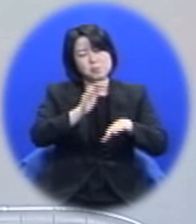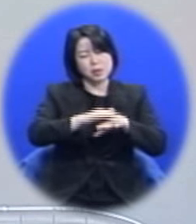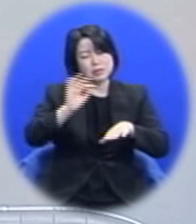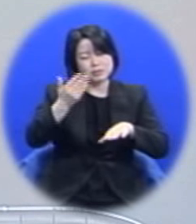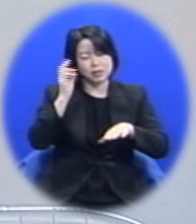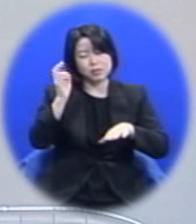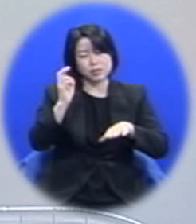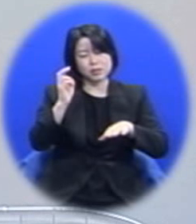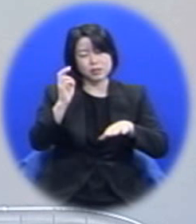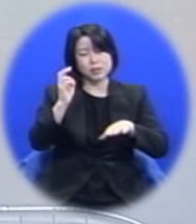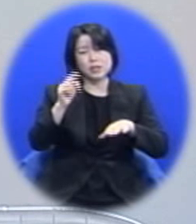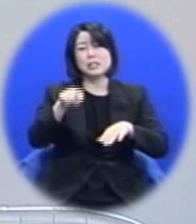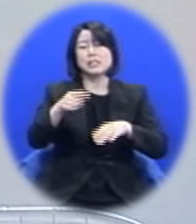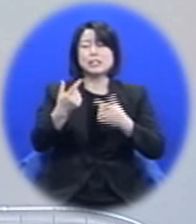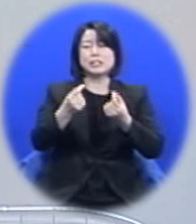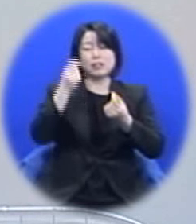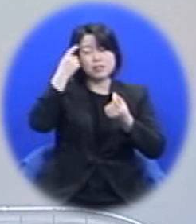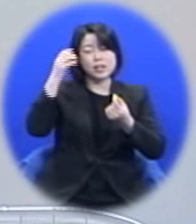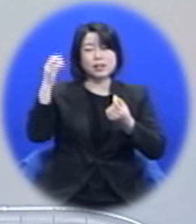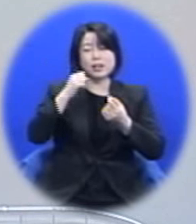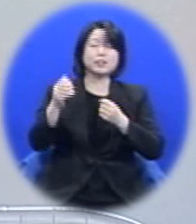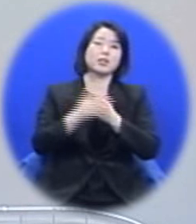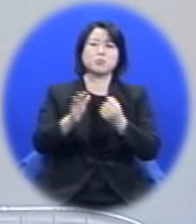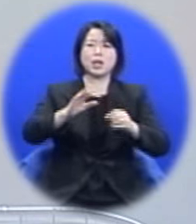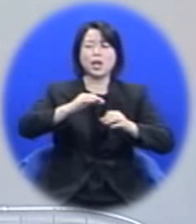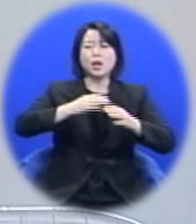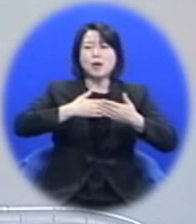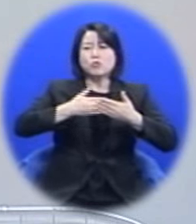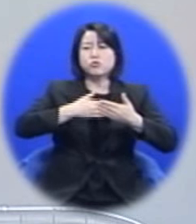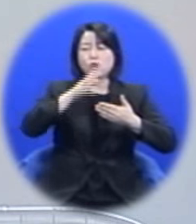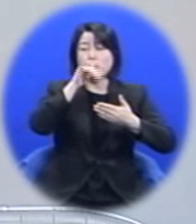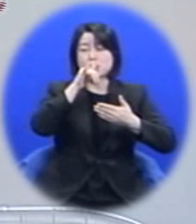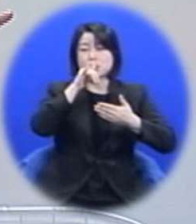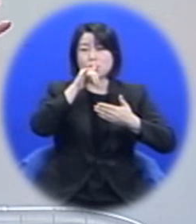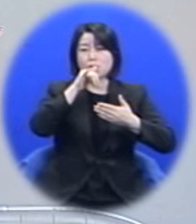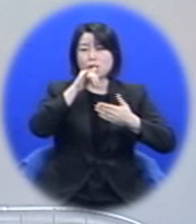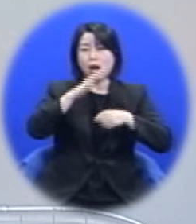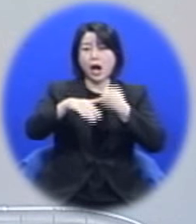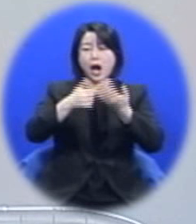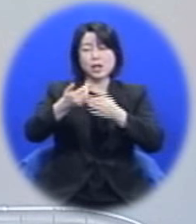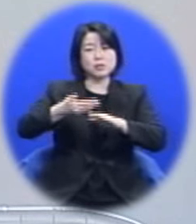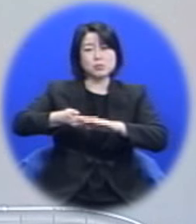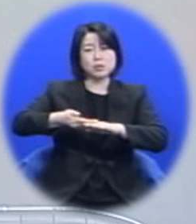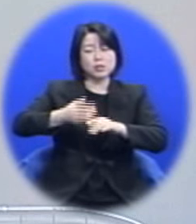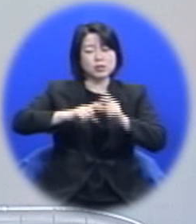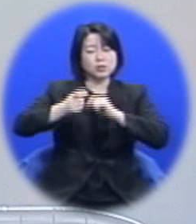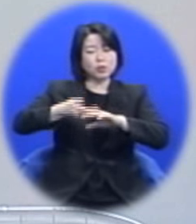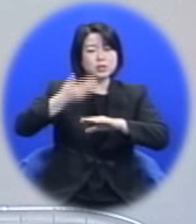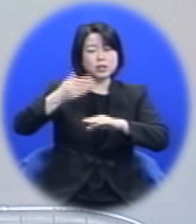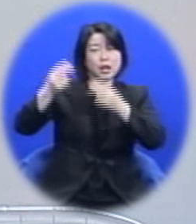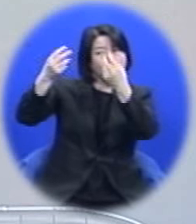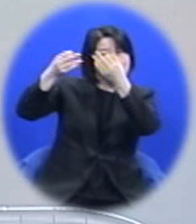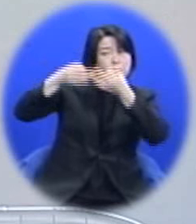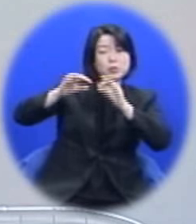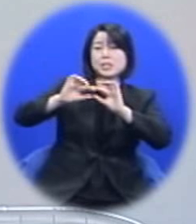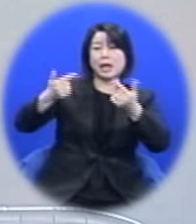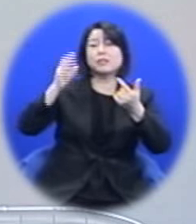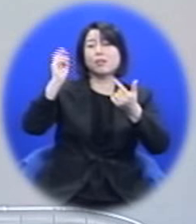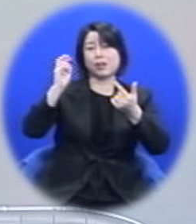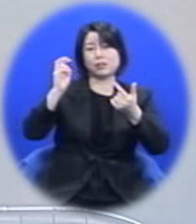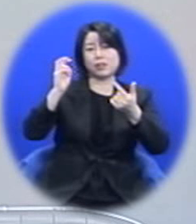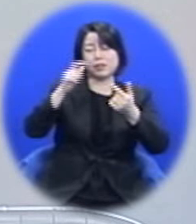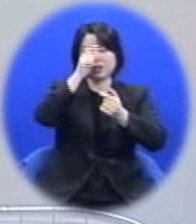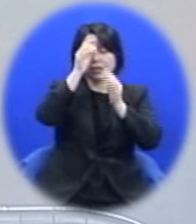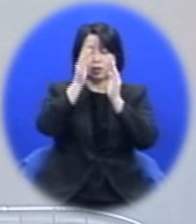너무너무 두려워요. 하나님이 이제는 더 이상 저를 쳐다보지도 않으시는 것 같아요. 기도도